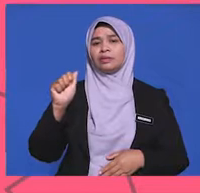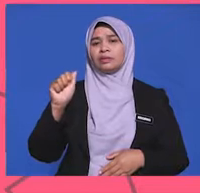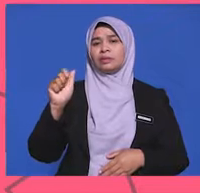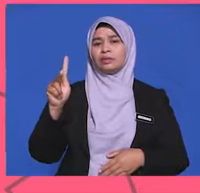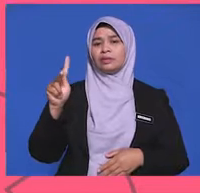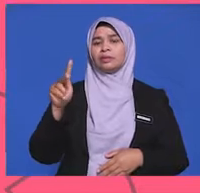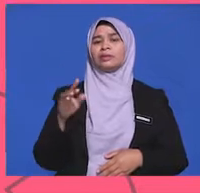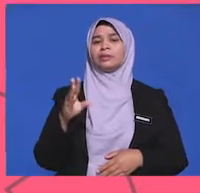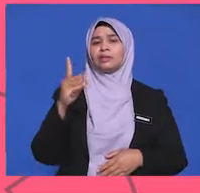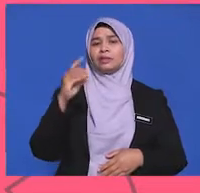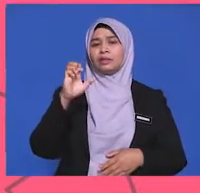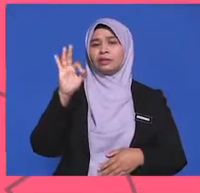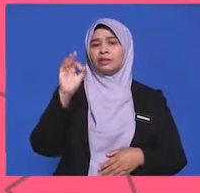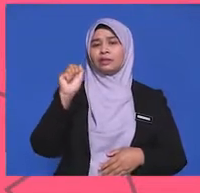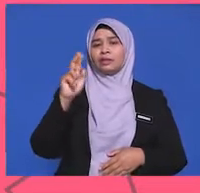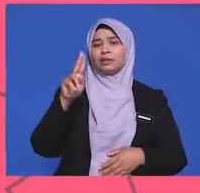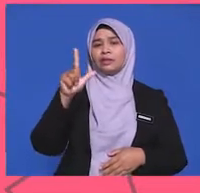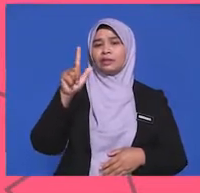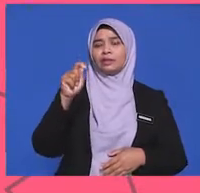Default, pernyataan tiga.